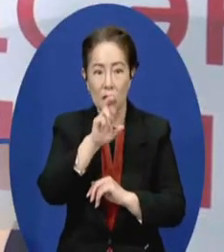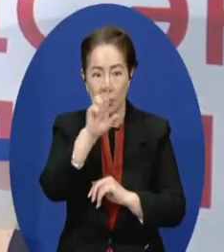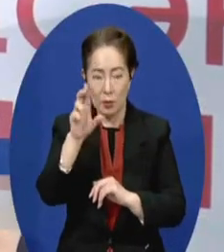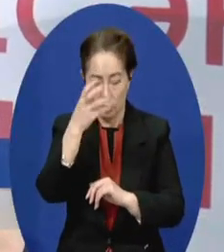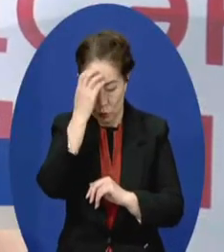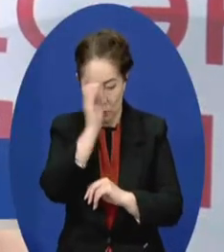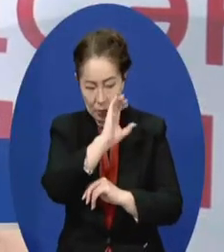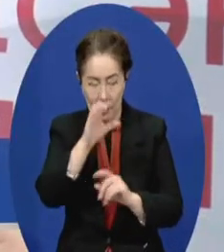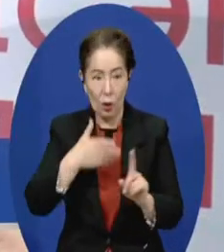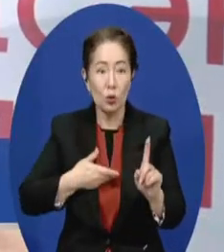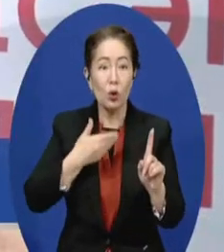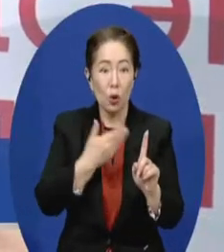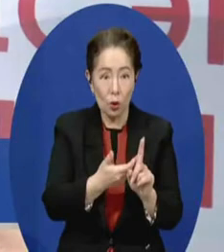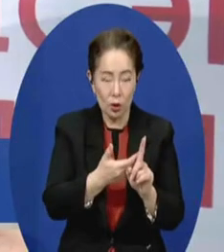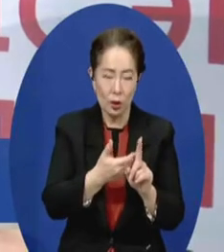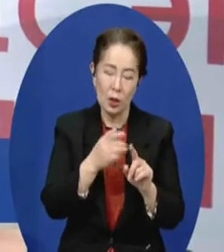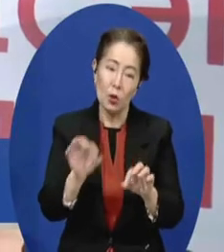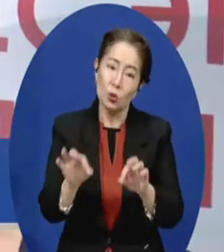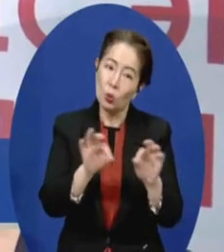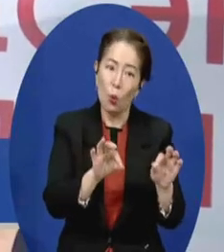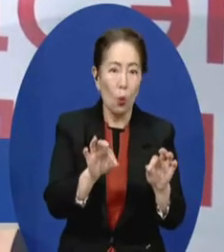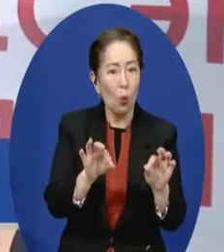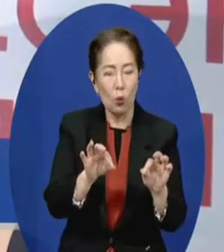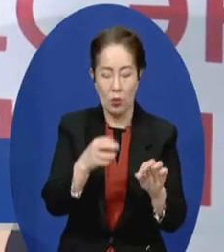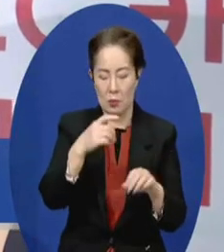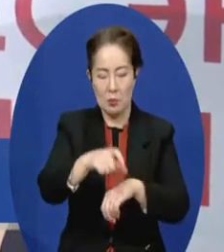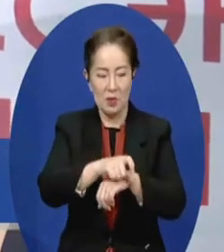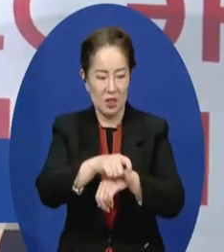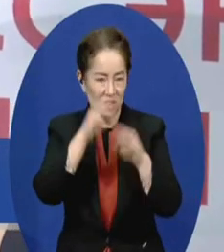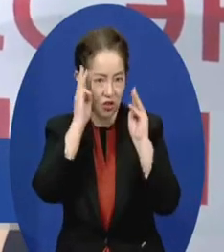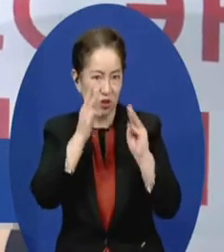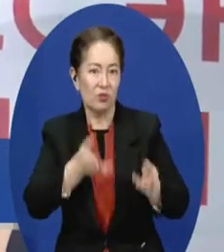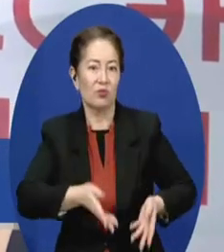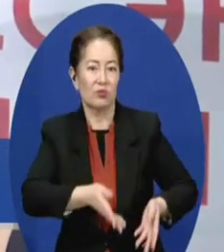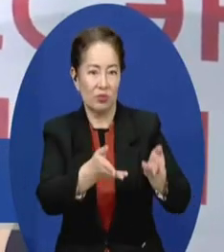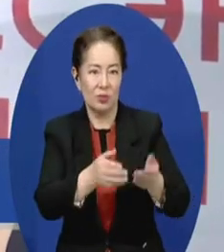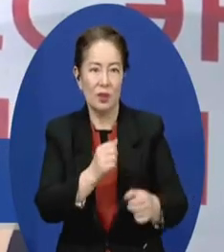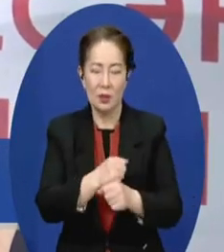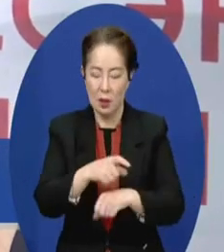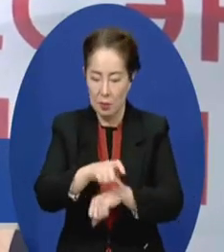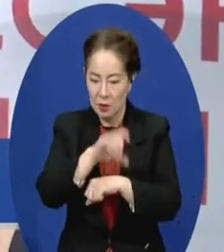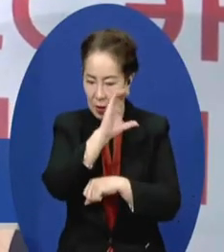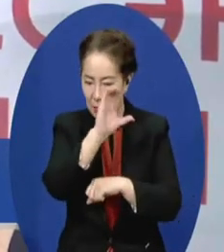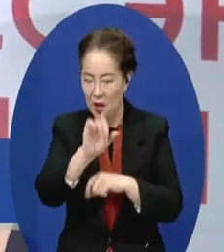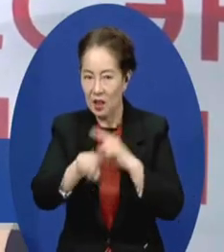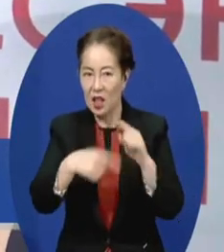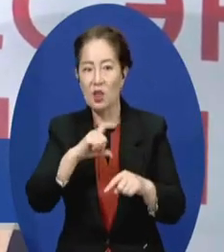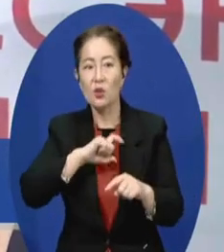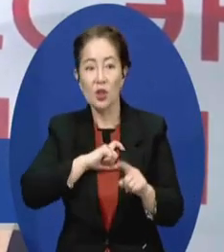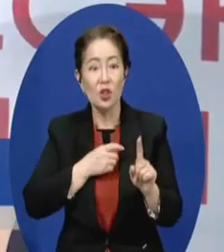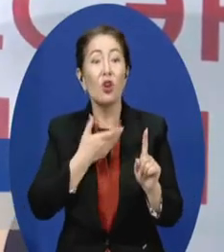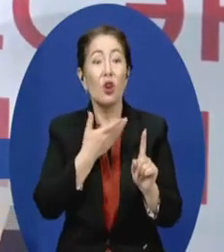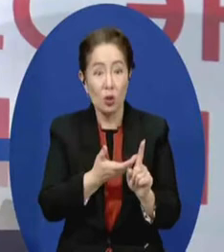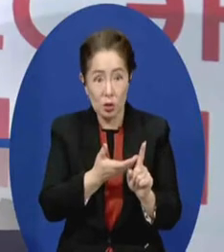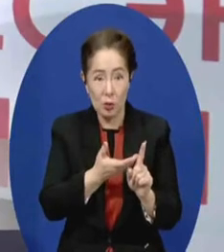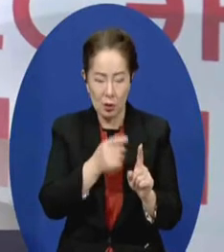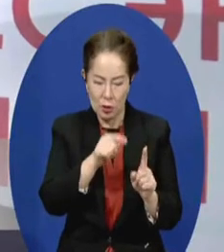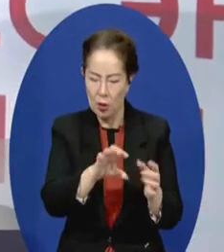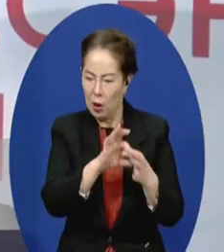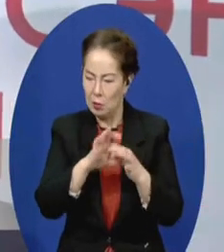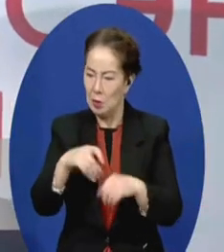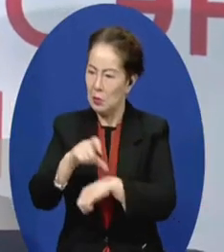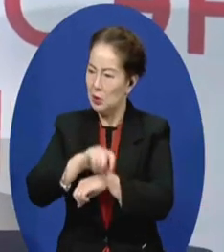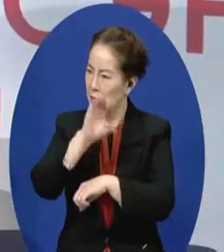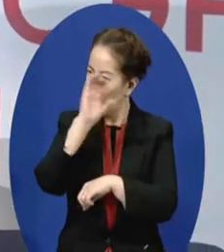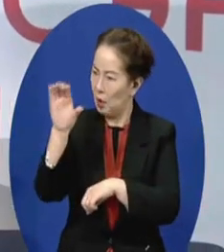олгоё. За үүнээс хойш сунгах уугүй юу гэдгийг мэрэгжлийн байгууллага нь шийд. Гэт ингээд одоо мэрэгжлийн байгууллагууд нь илүү хэрхийг олгосон. За үүнтэй холбоотойгоор